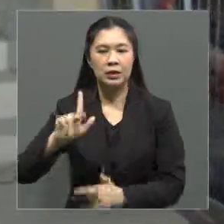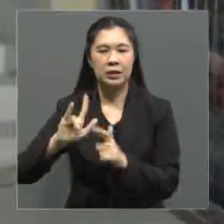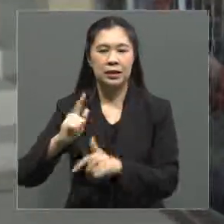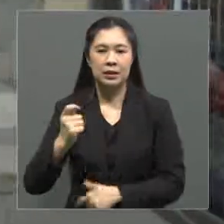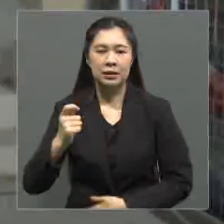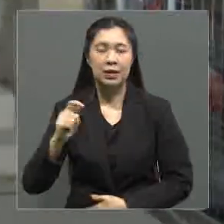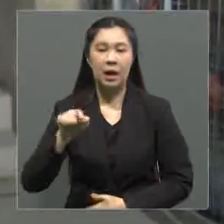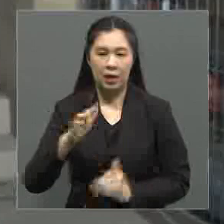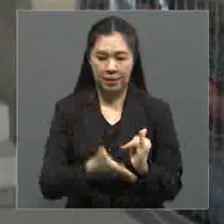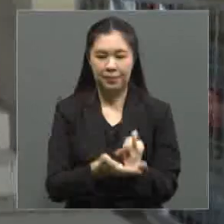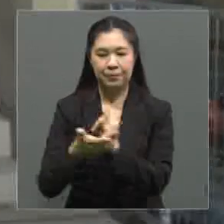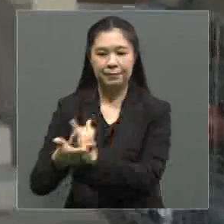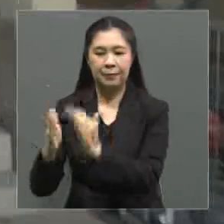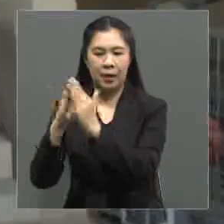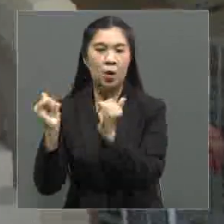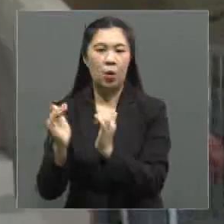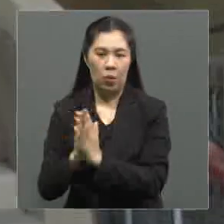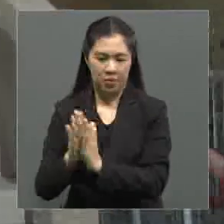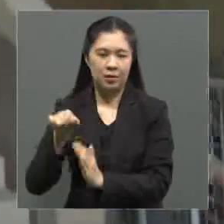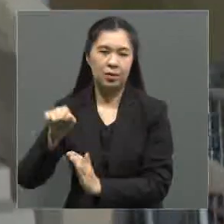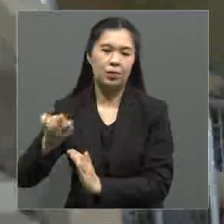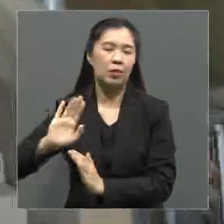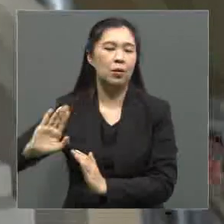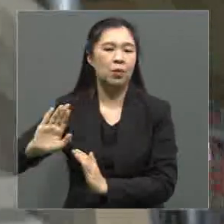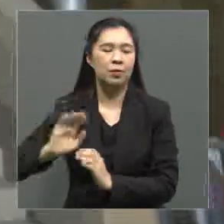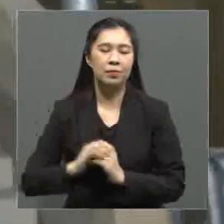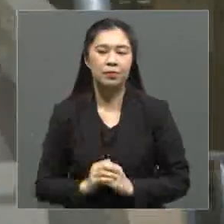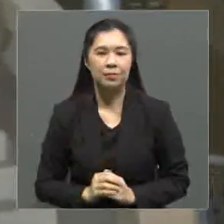บำเพ็ญกุศลที่วัดลาดกระจับต่อไป